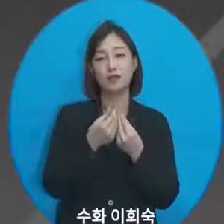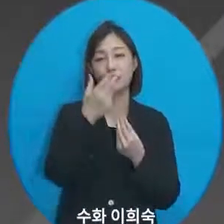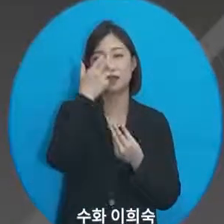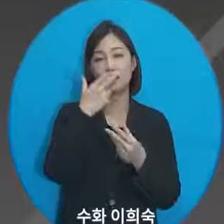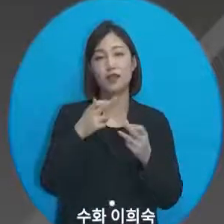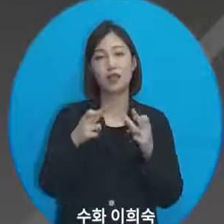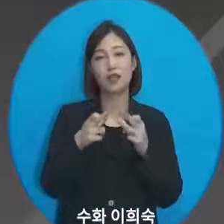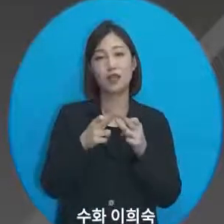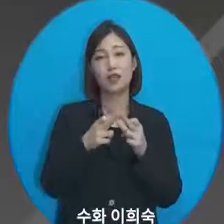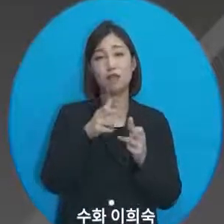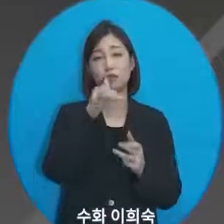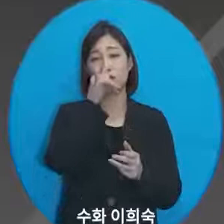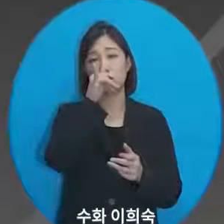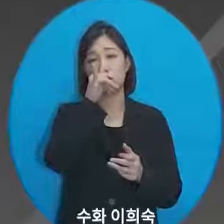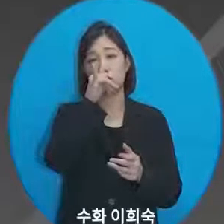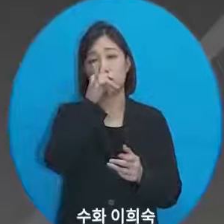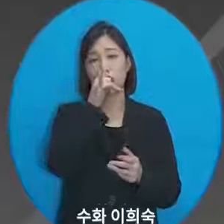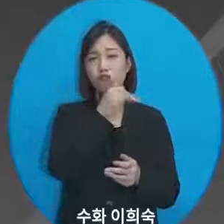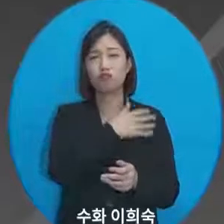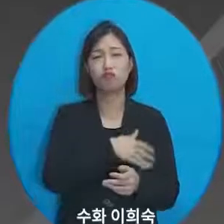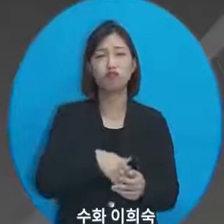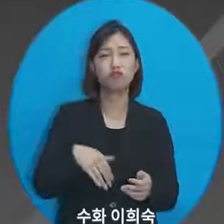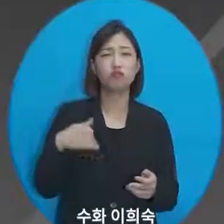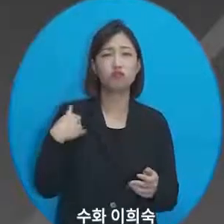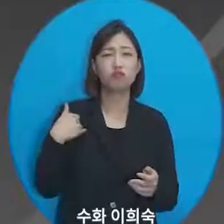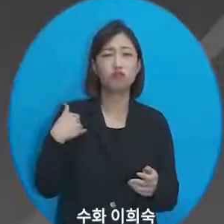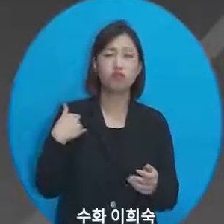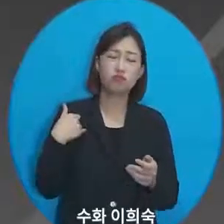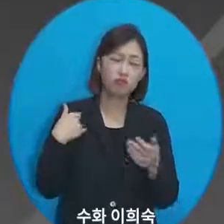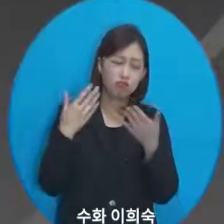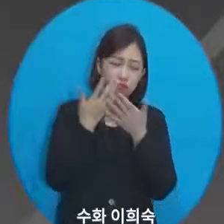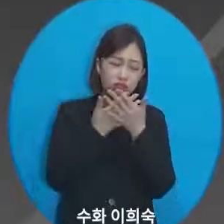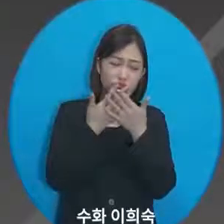이제 약시인들 같은 경우에는 저 보여지는 화면에서